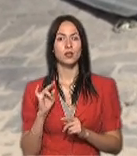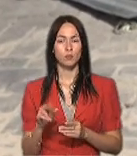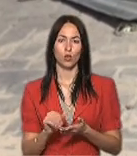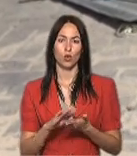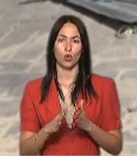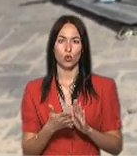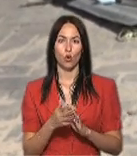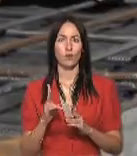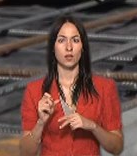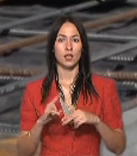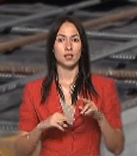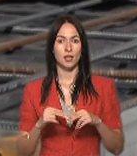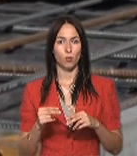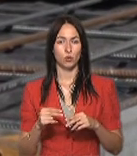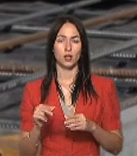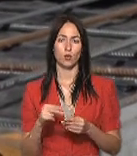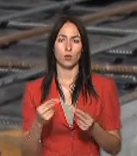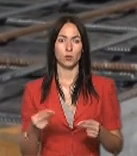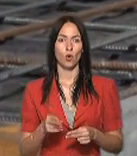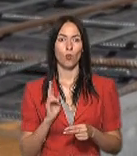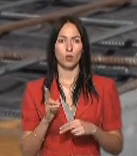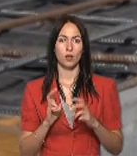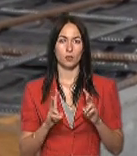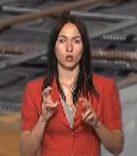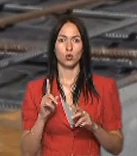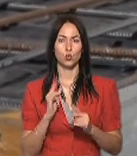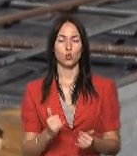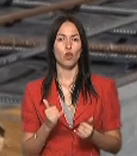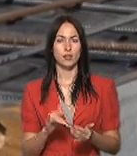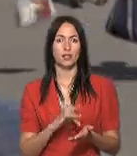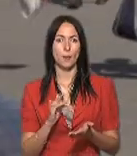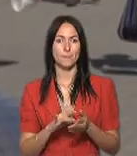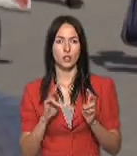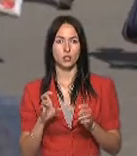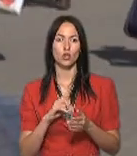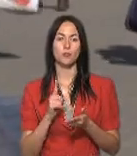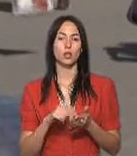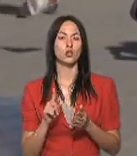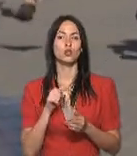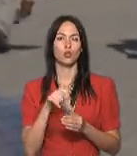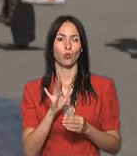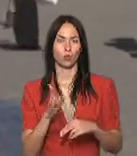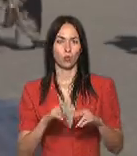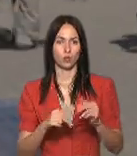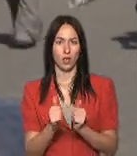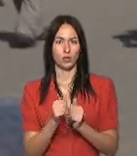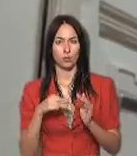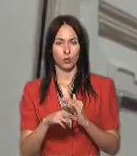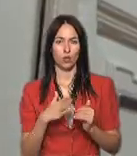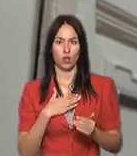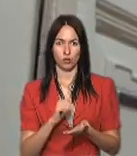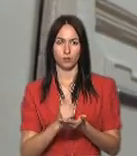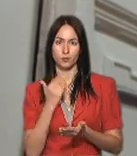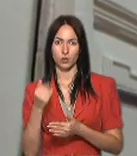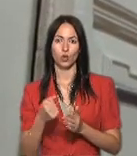на забудову підписувало комунальне підприємство «Сучасне місто». З питанням, що саме будуватимуть біля метро, кореспонденти Суспільного звернулися до